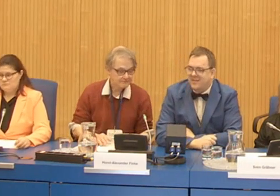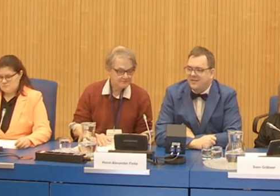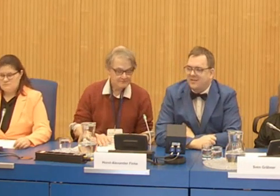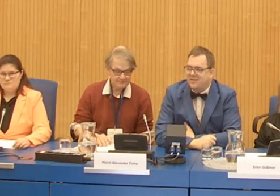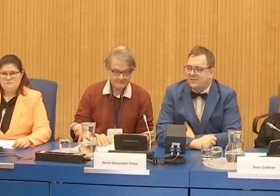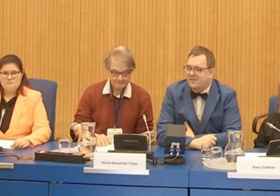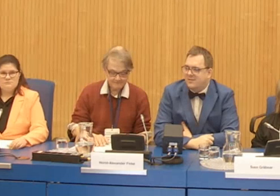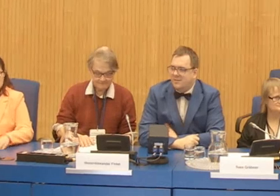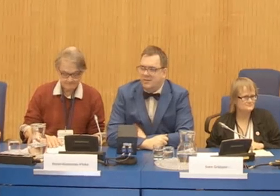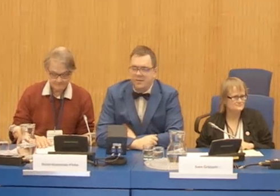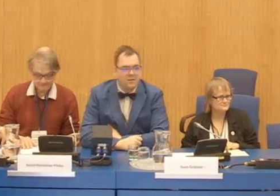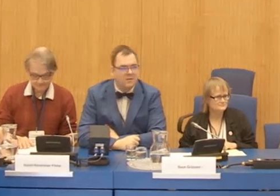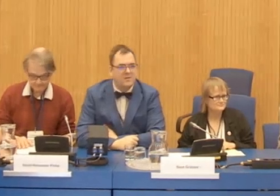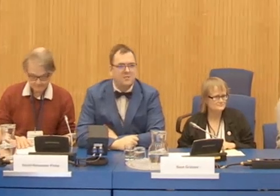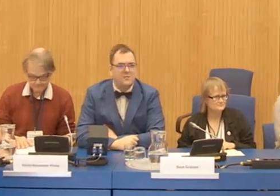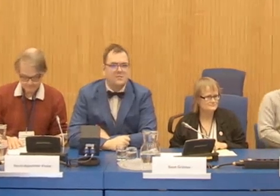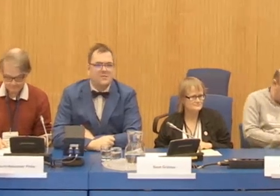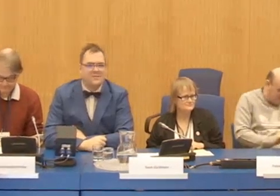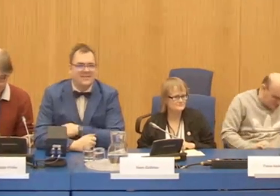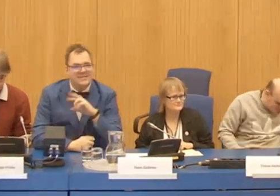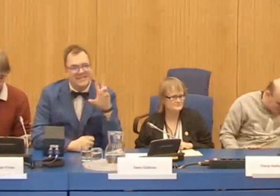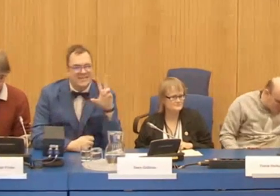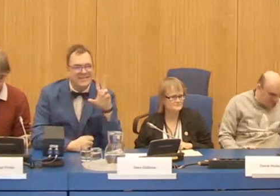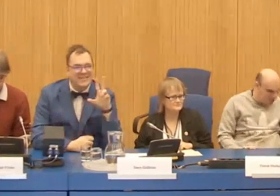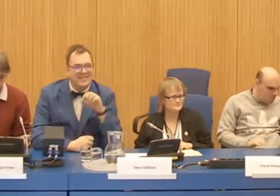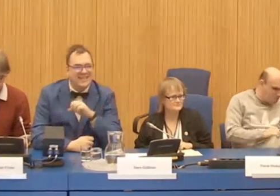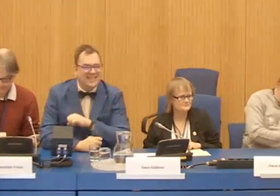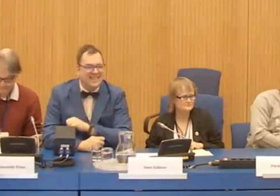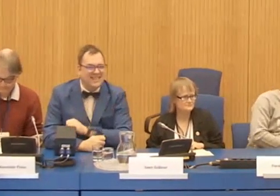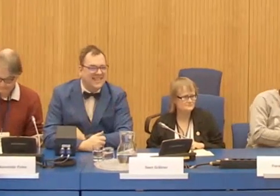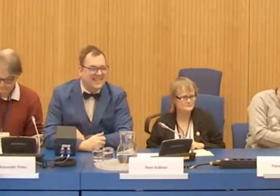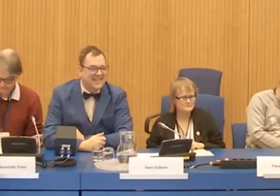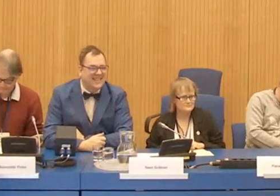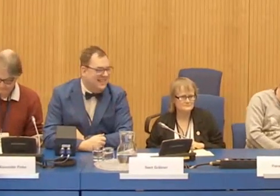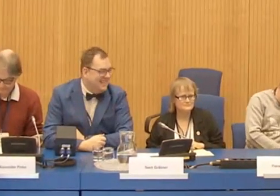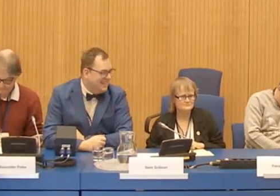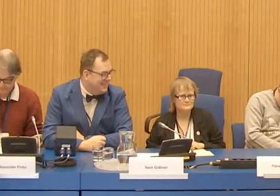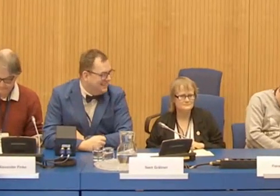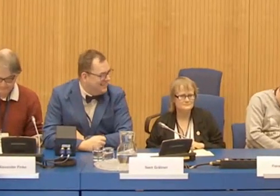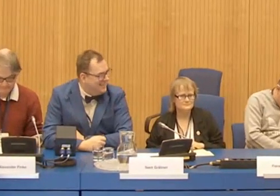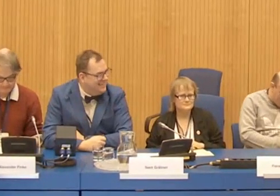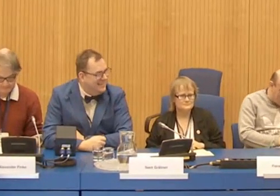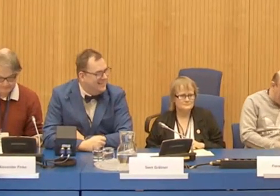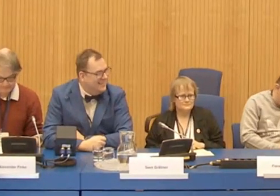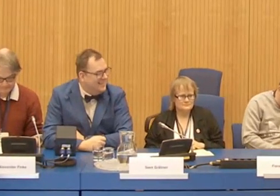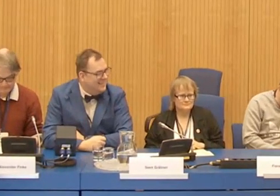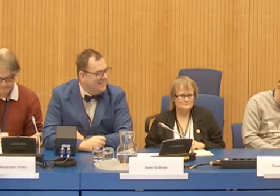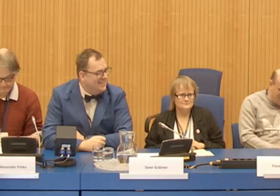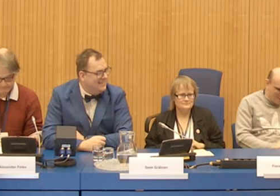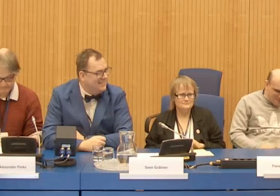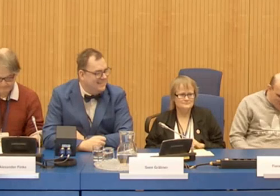Liebe Zuhörenden, wir würden jetzt gleich starten und ich würde Sie bitten, langsam zu Ihren Plätzen zu kommen.